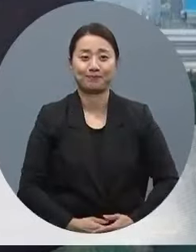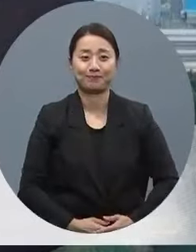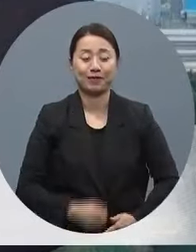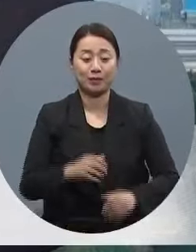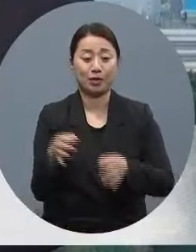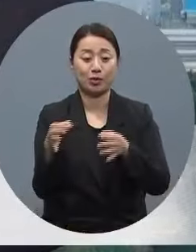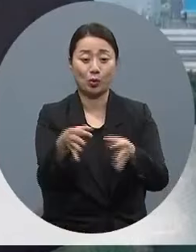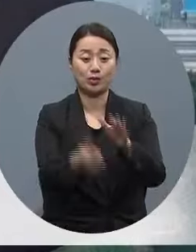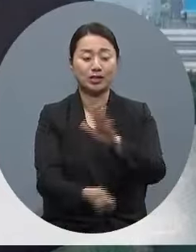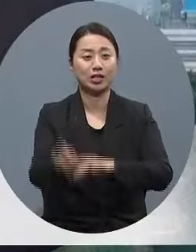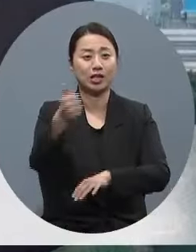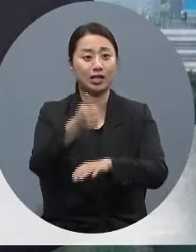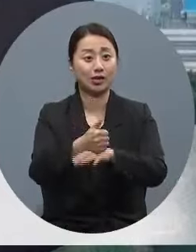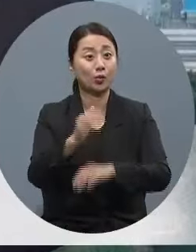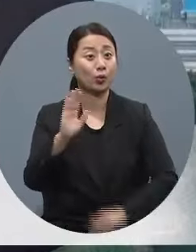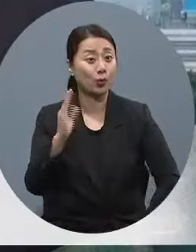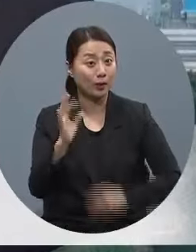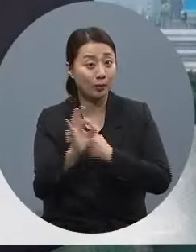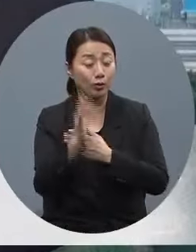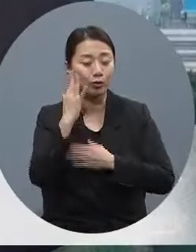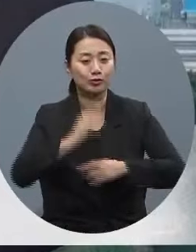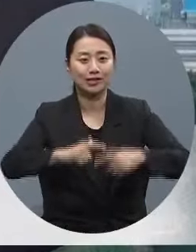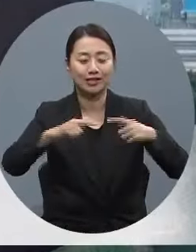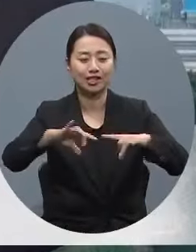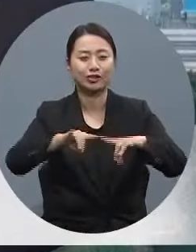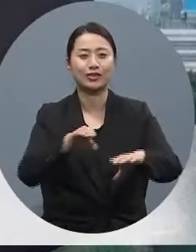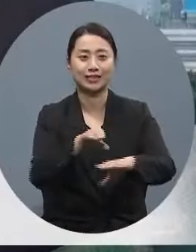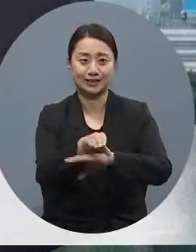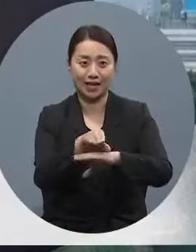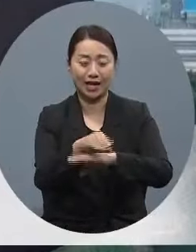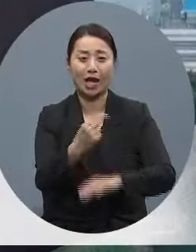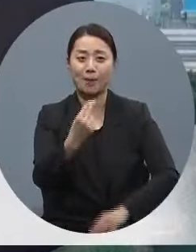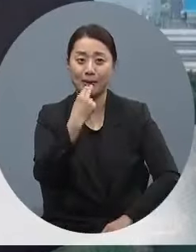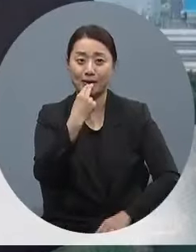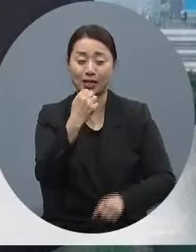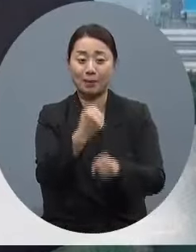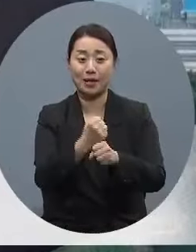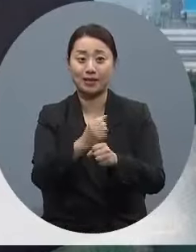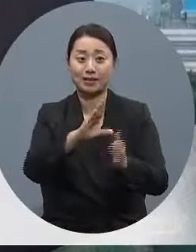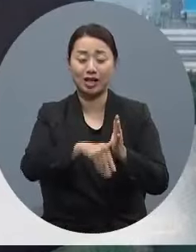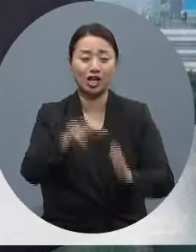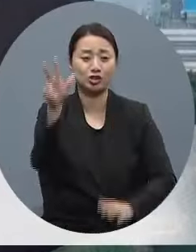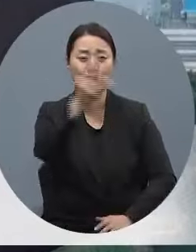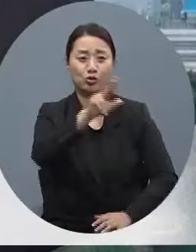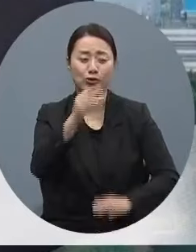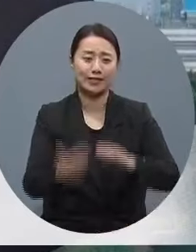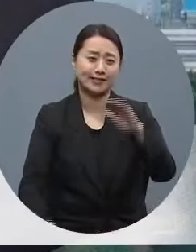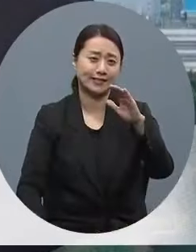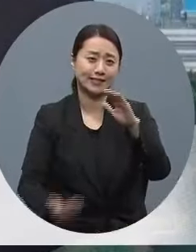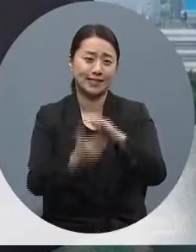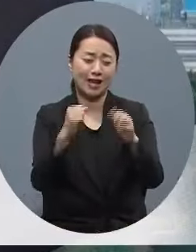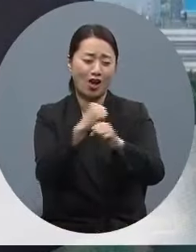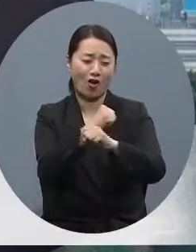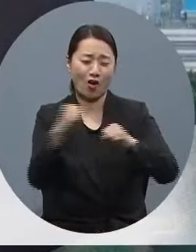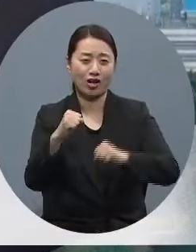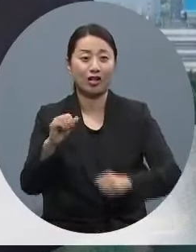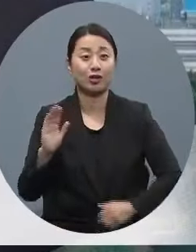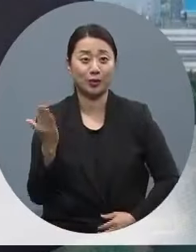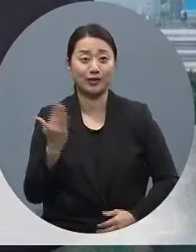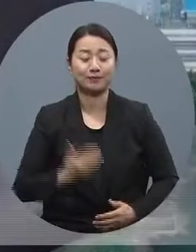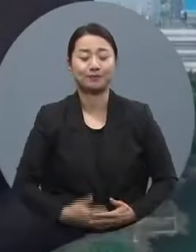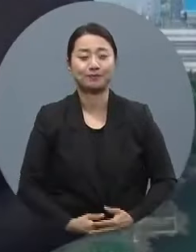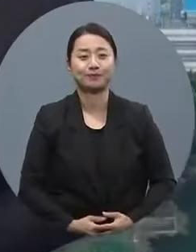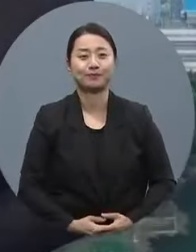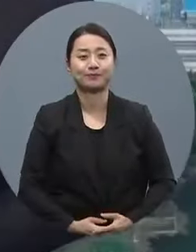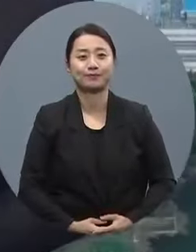이번 투자가 성공적으로 이루어지면 울산은 전기차와 배터리 생산에 있어 전국 최고 규모를 갖추게 될 전망입니다